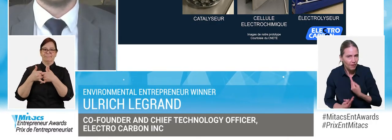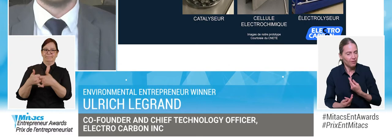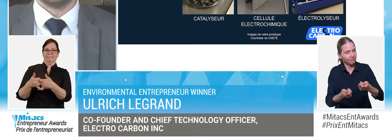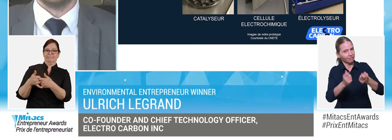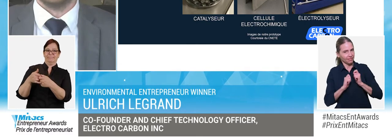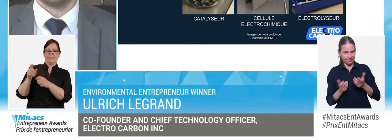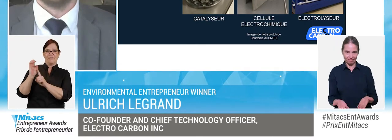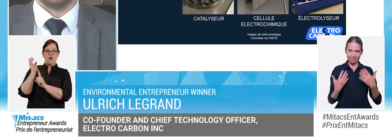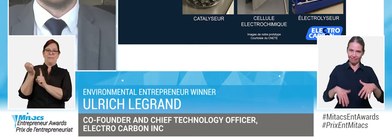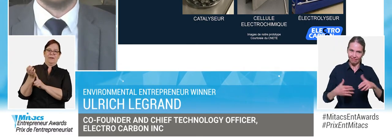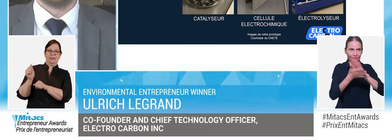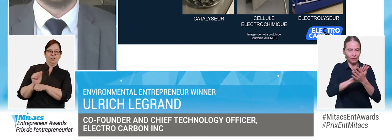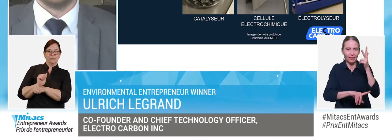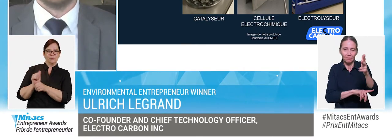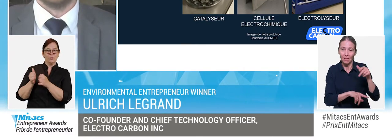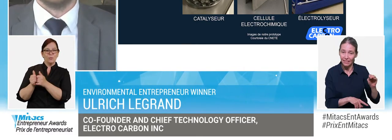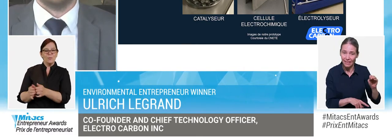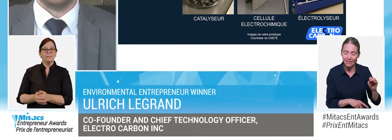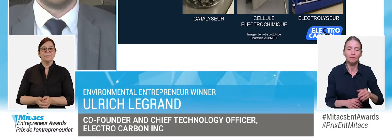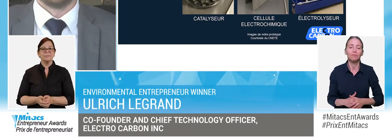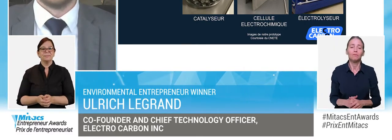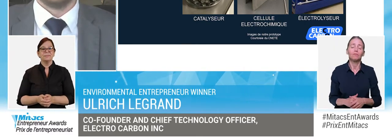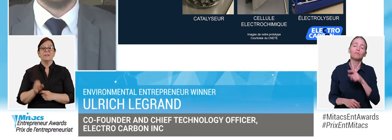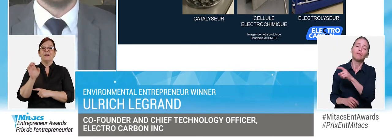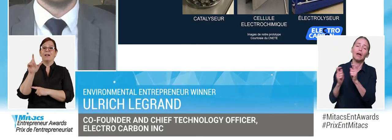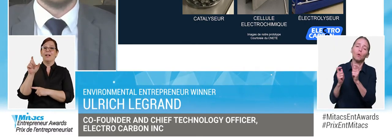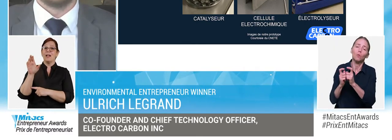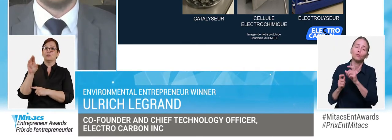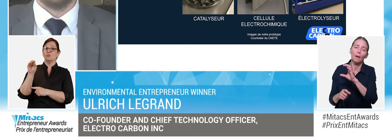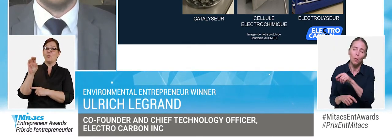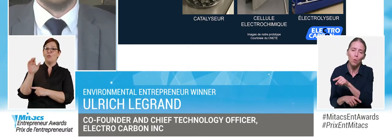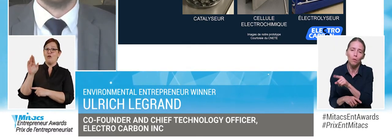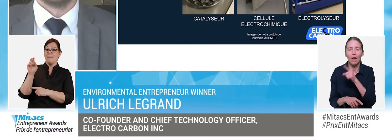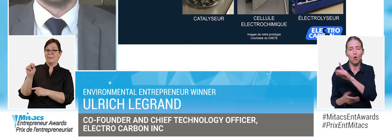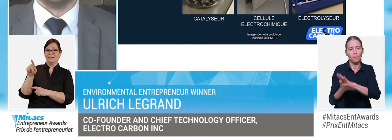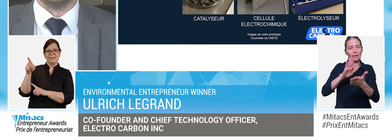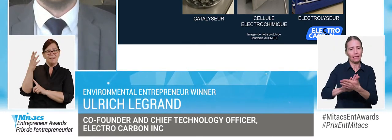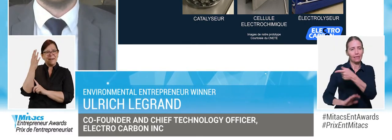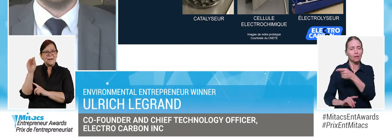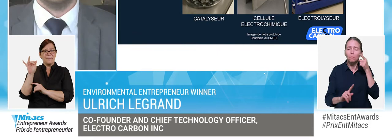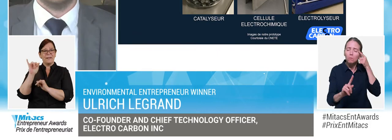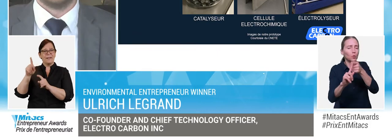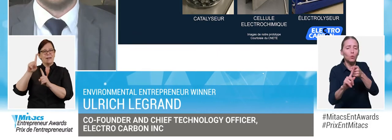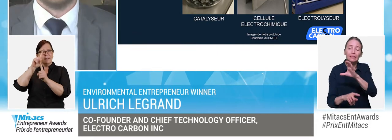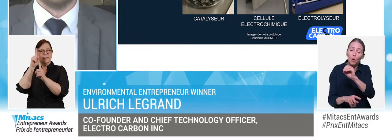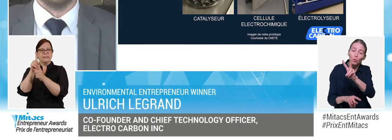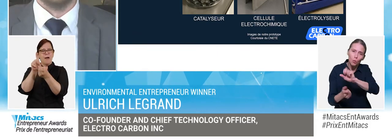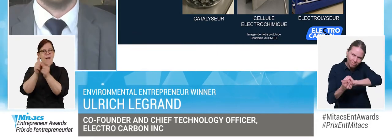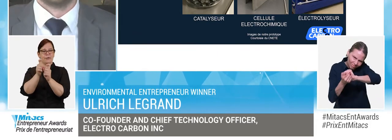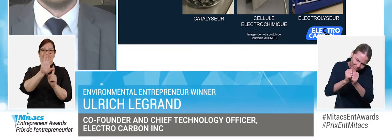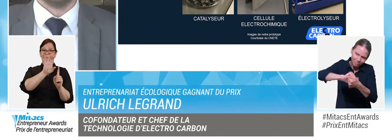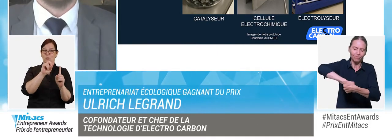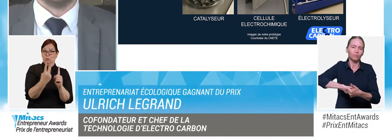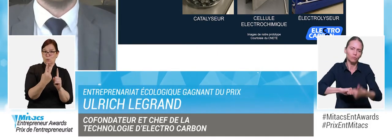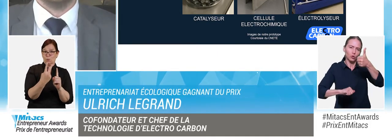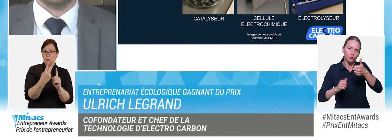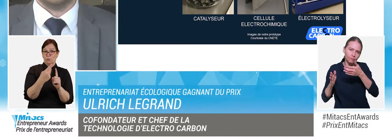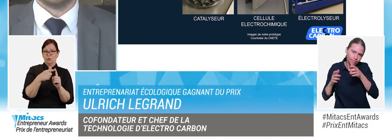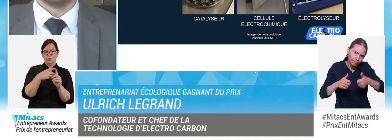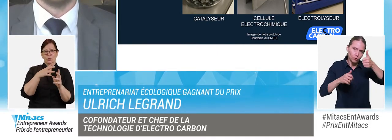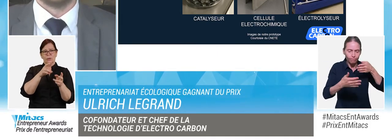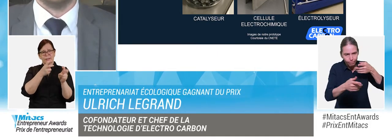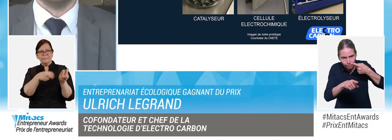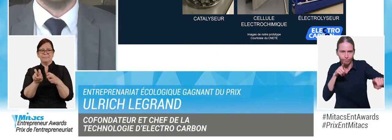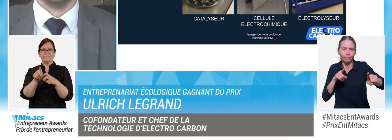cellule électrochimique, dans laquelle toute la magie s'opère, et le système global, qui est l'électrolyseur à CO2. Ces tests de